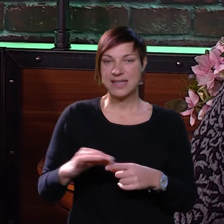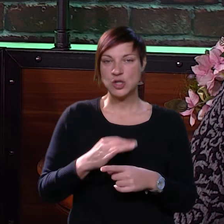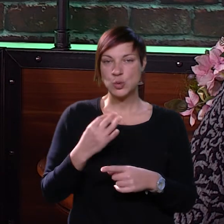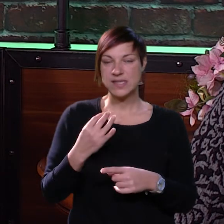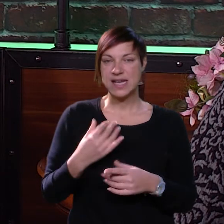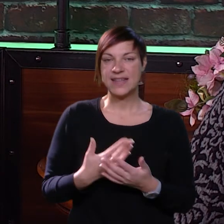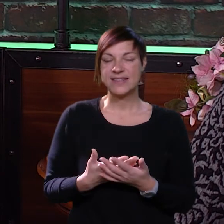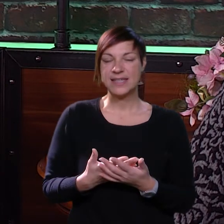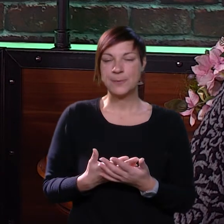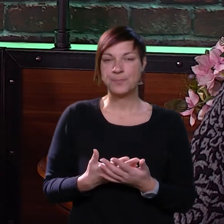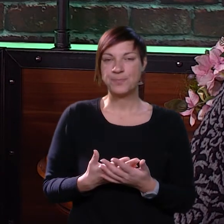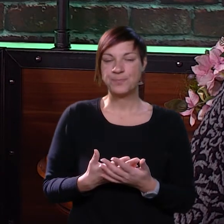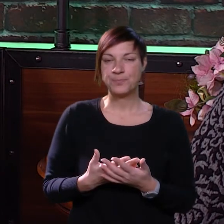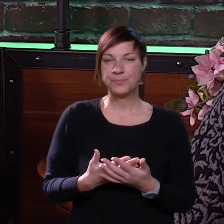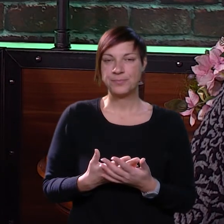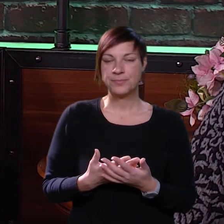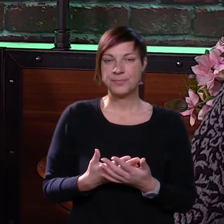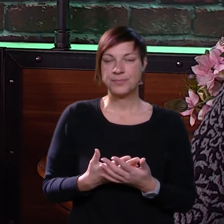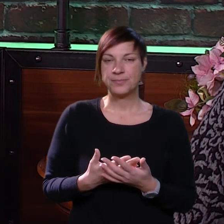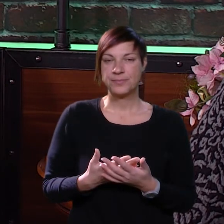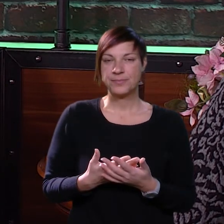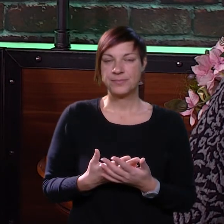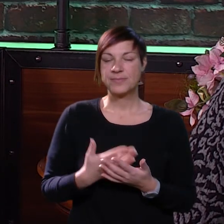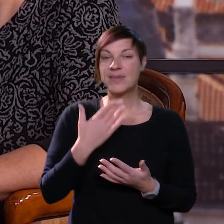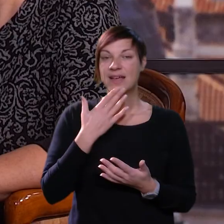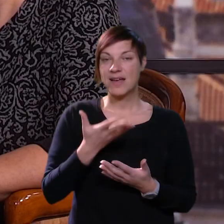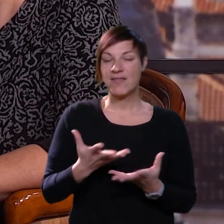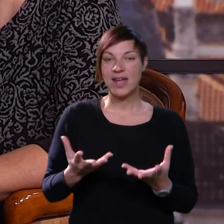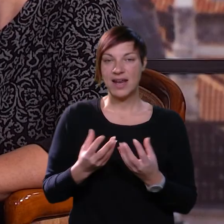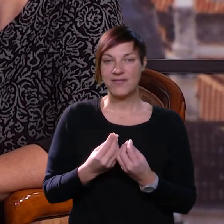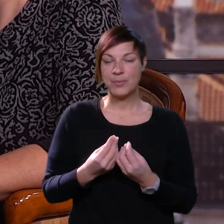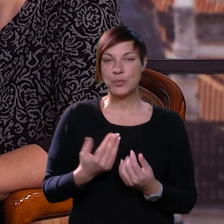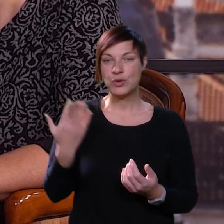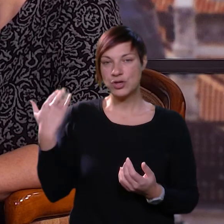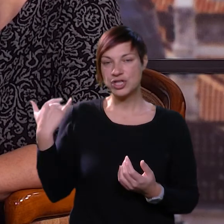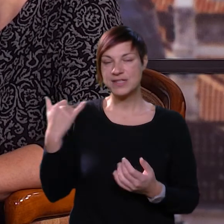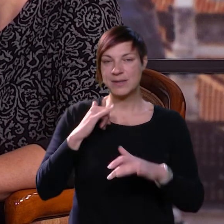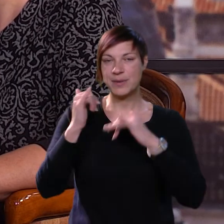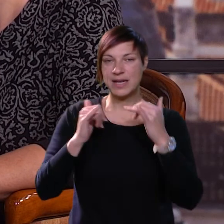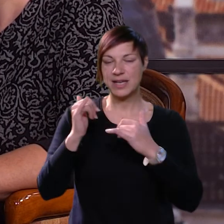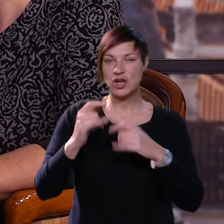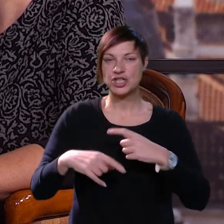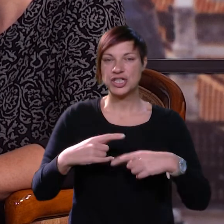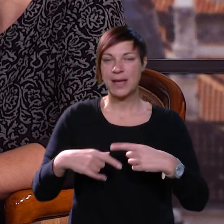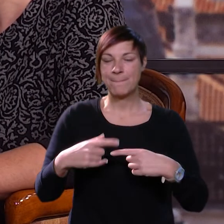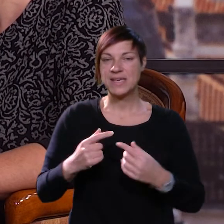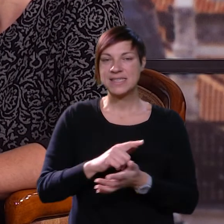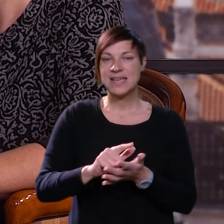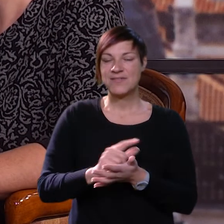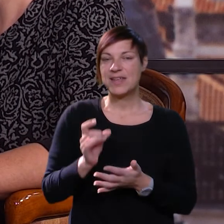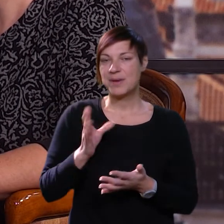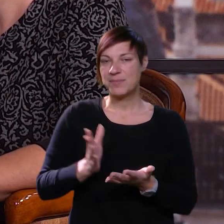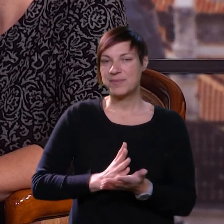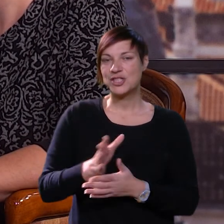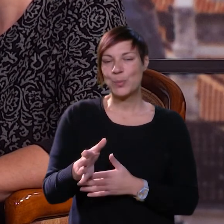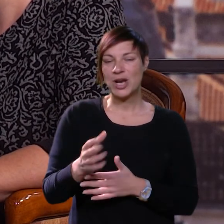da su sretni u biti, da su jednostavno sretni. Hvala vam puno što ste bili gošće naše emisije. Vrijeme